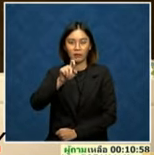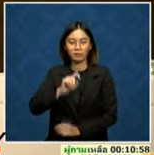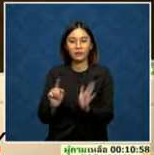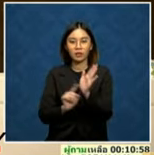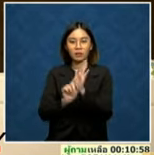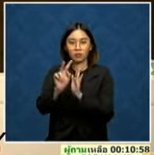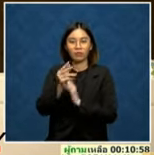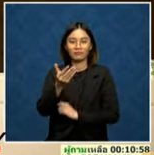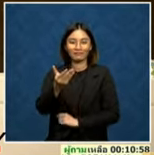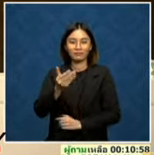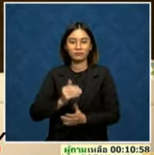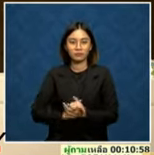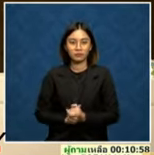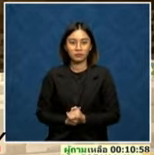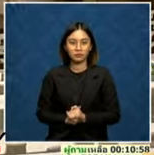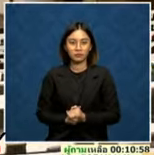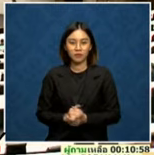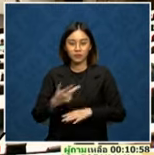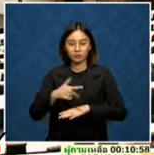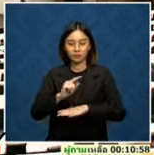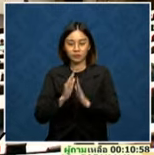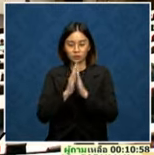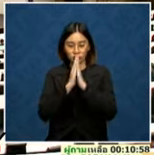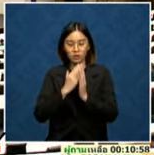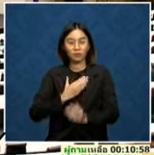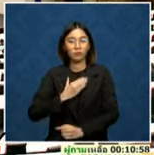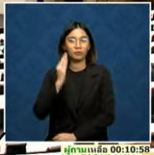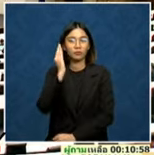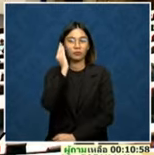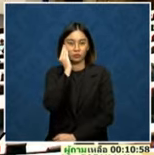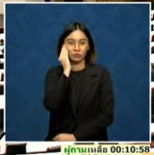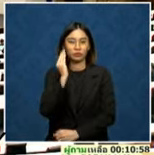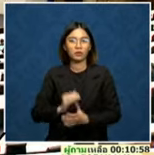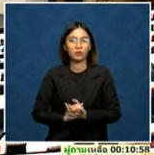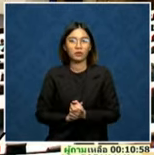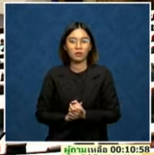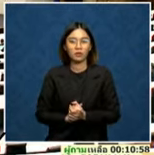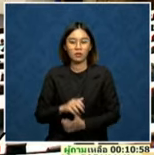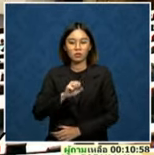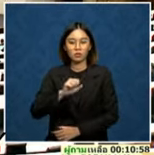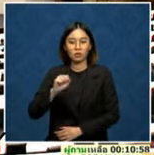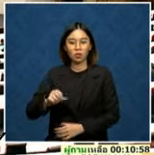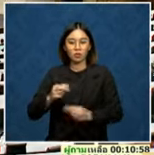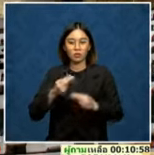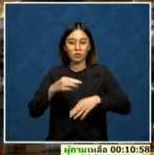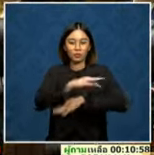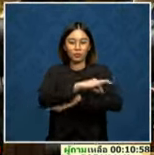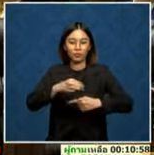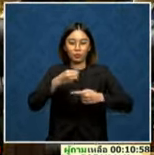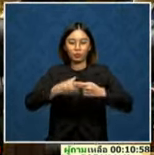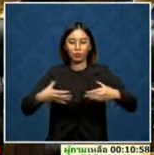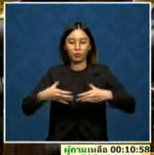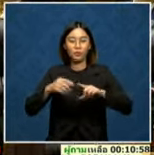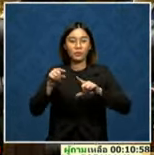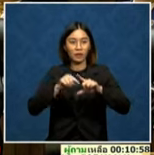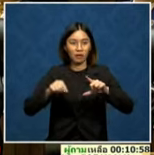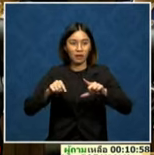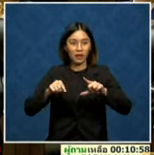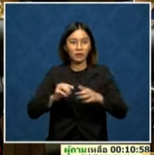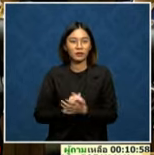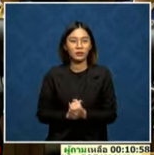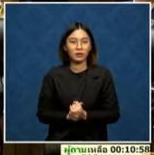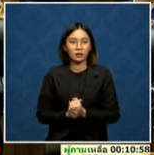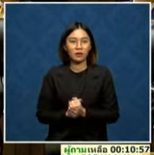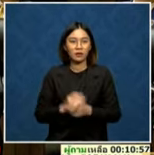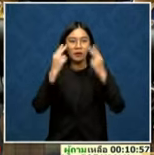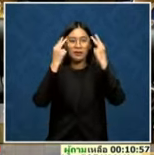เป็นครงที่สองครั เจรครัขเดียพระทานค่ะ สวกิยา ตนสกุณพูนรษณะ เป็ชีรายชื่อ ภาคเก้าไกลค่ะพอท่